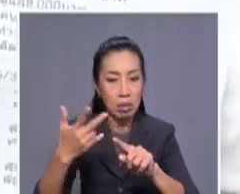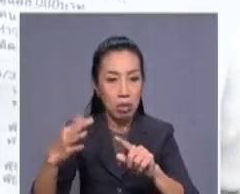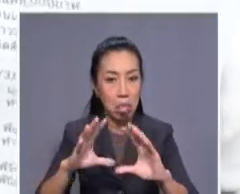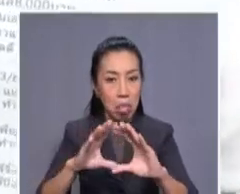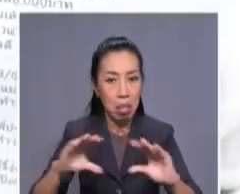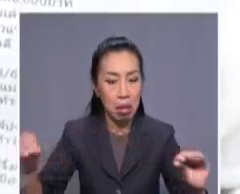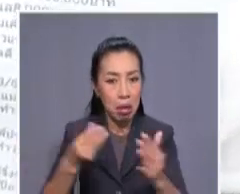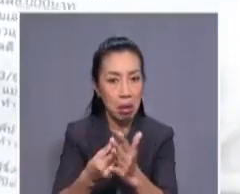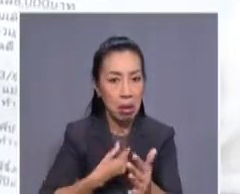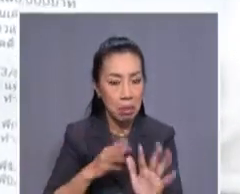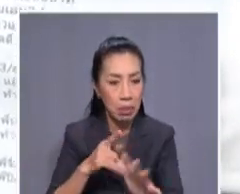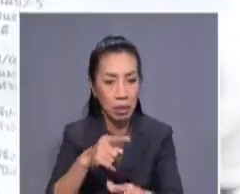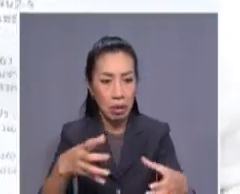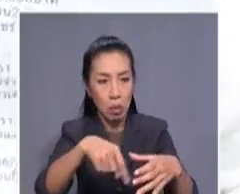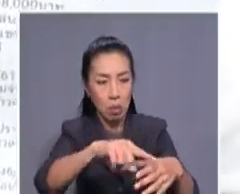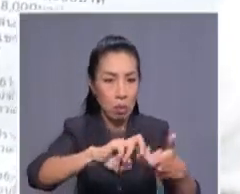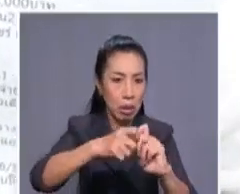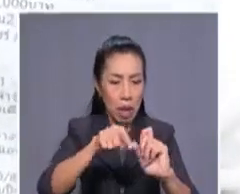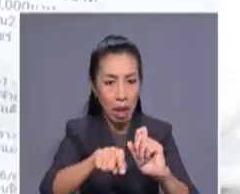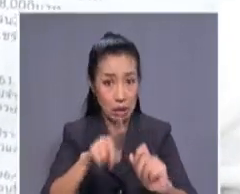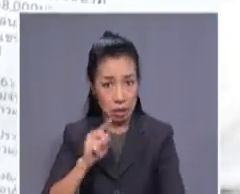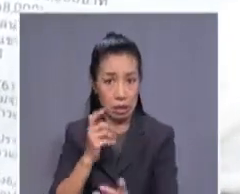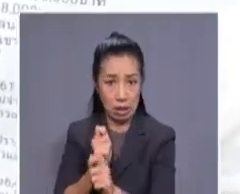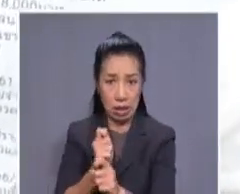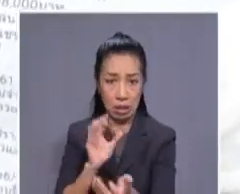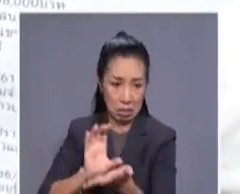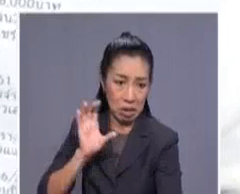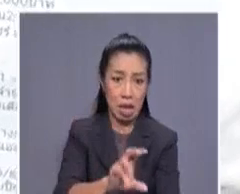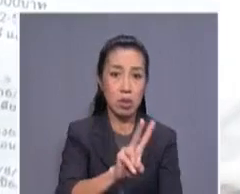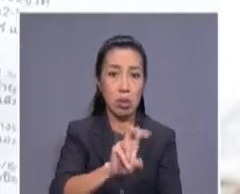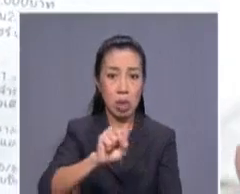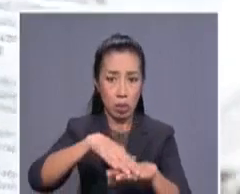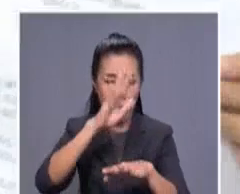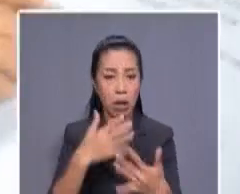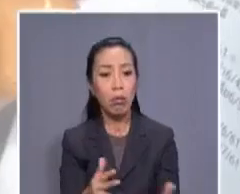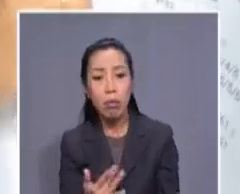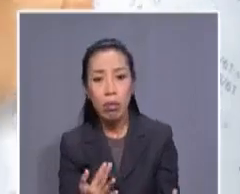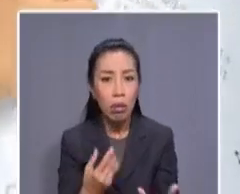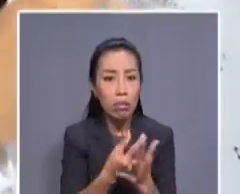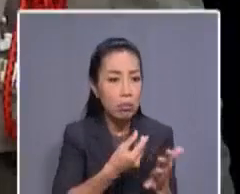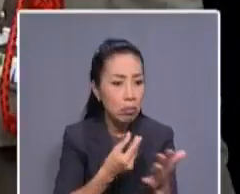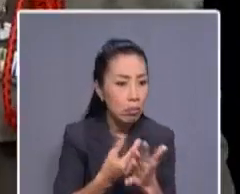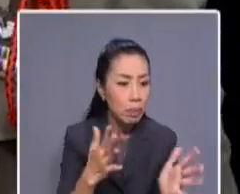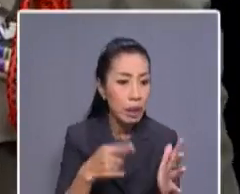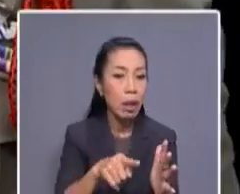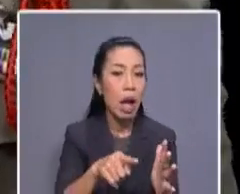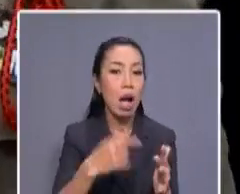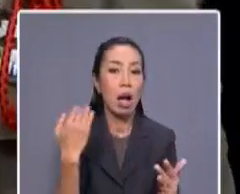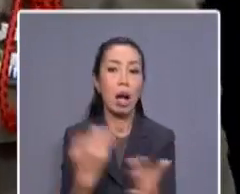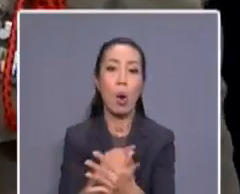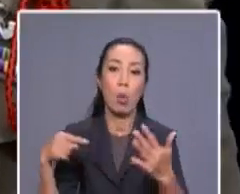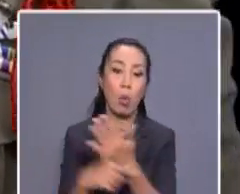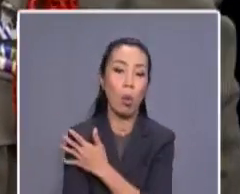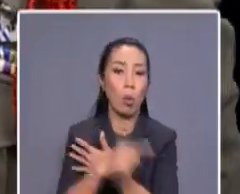ให้แล้วเหมือนกับมีปัญหากัน คือจ่ายไป 200,000 กว่าแล้วถูกไหม สุดท้ายก็เลยรู้ว่าโดนโกงนะคะเสีย